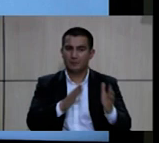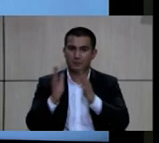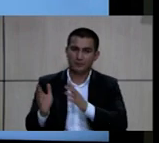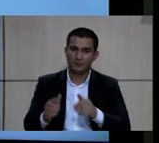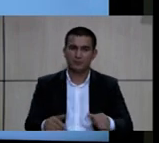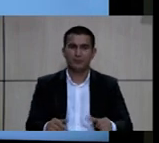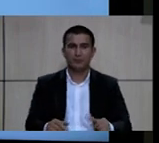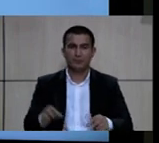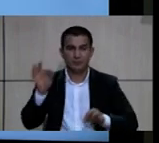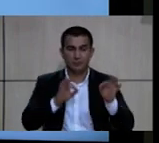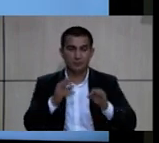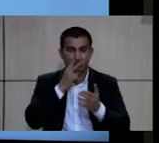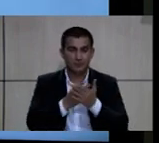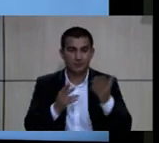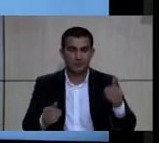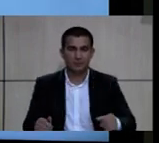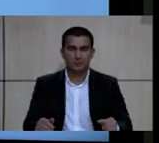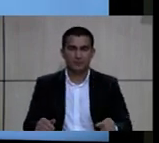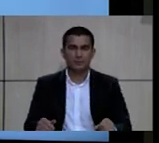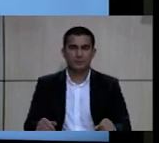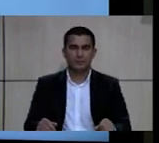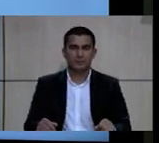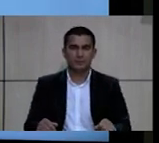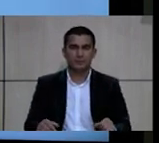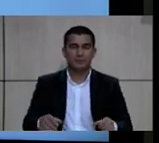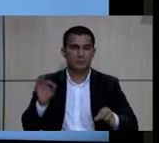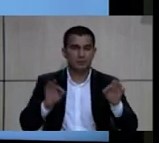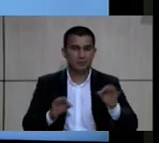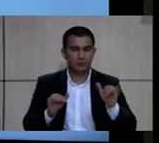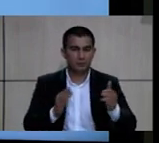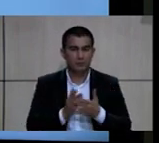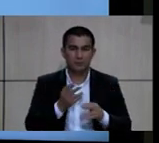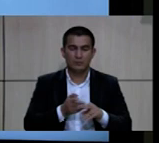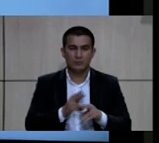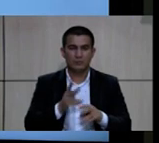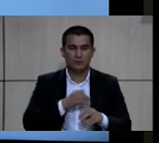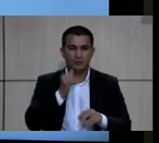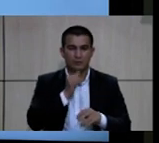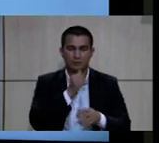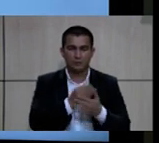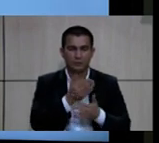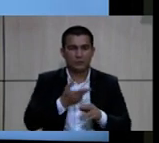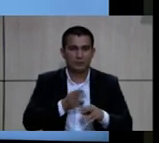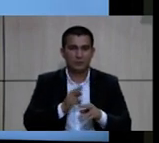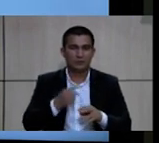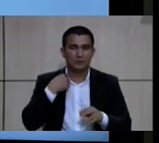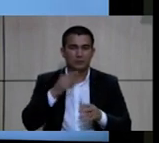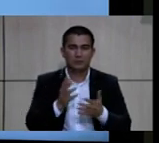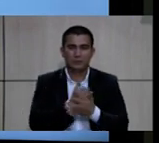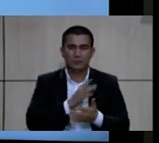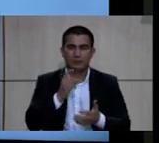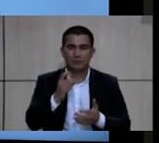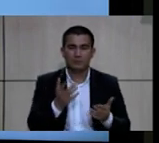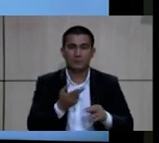Navbatdagi chizmaga e'tiboringizni qarating. Demak, chizmadagi noma'lum x ni toping. Bu chizmada ikki